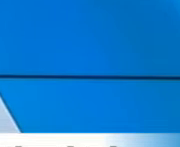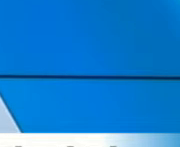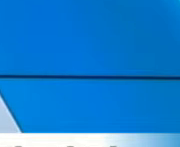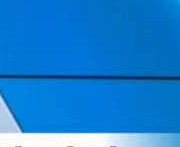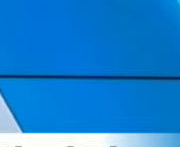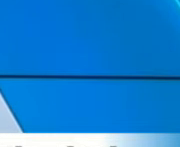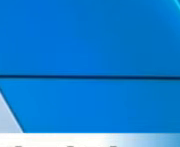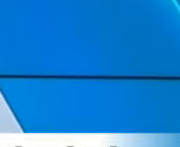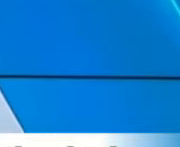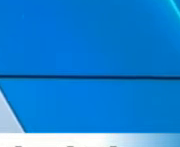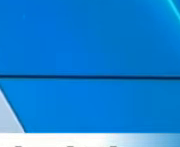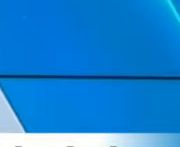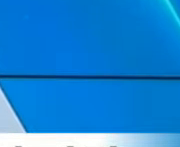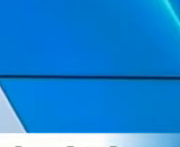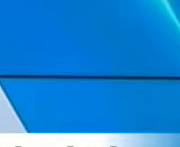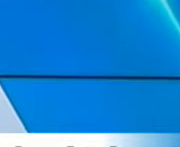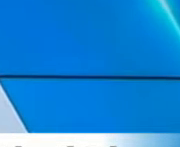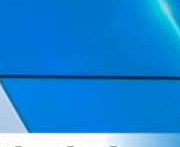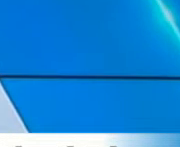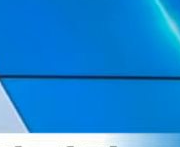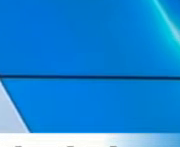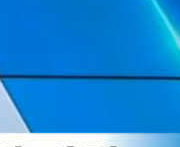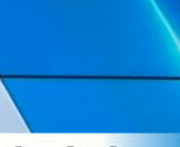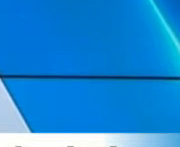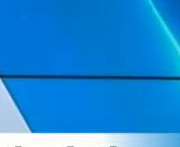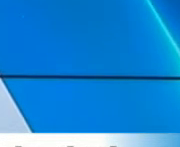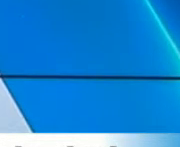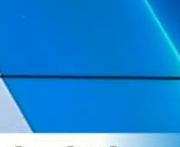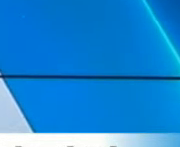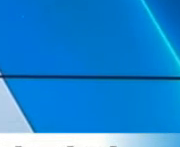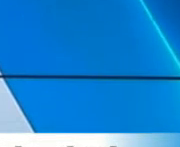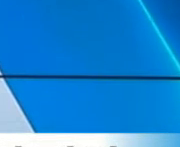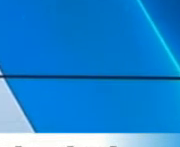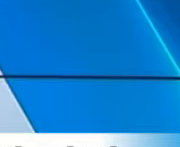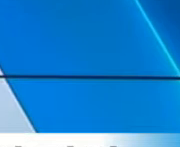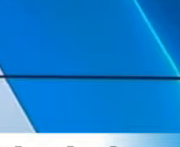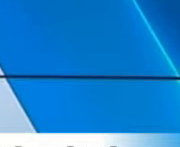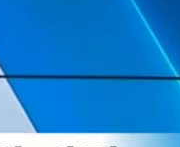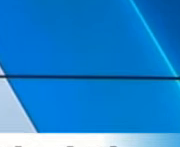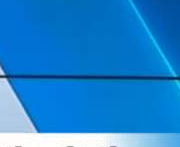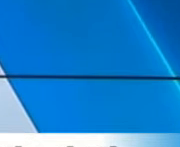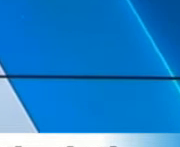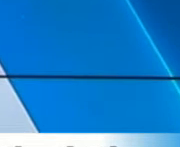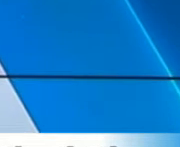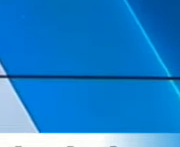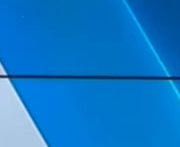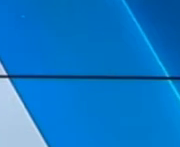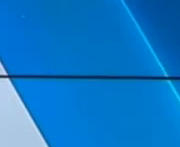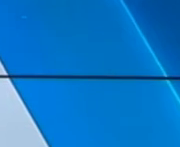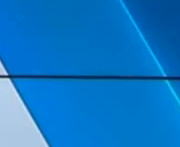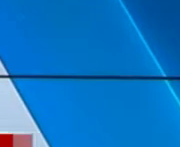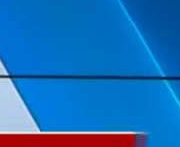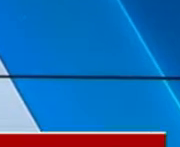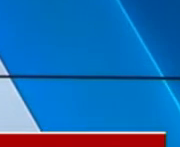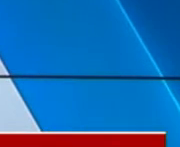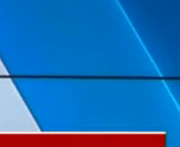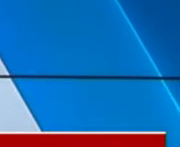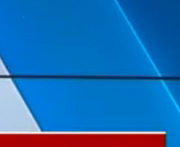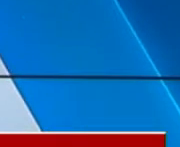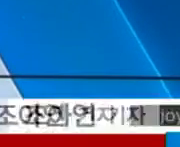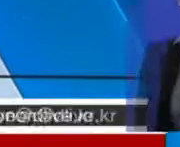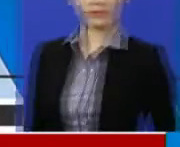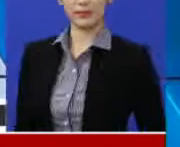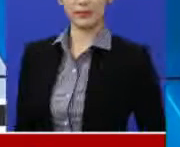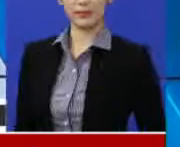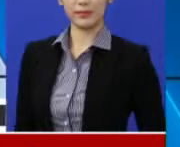기자. 네, 보도국입니다. 네, 지난주 시작한 전국체육대회가 벌써 막을 내리는군요. 먼저 어제 열린